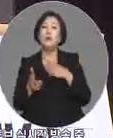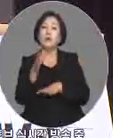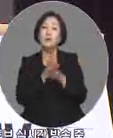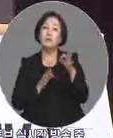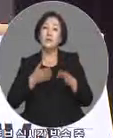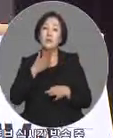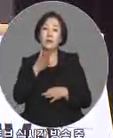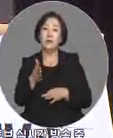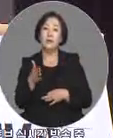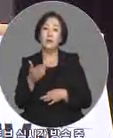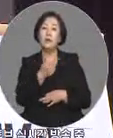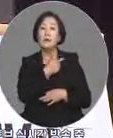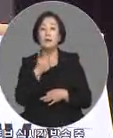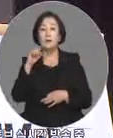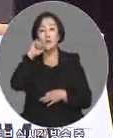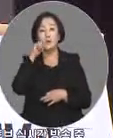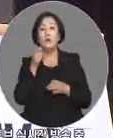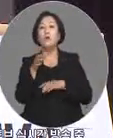경제기는